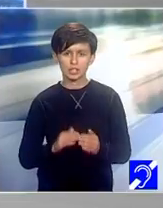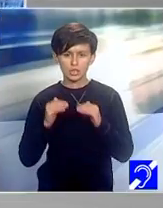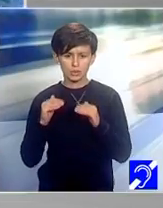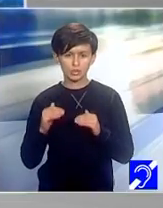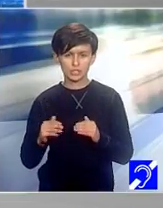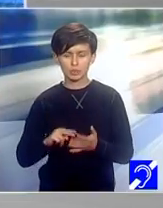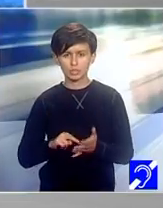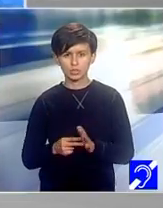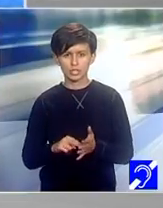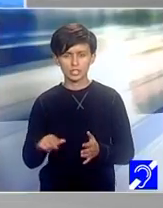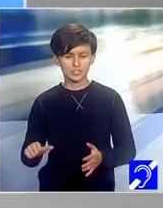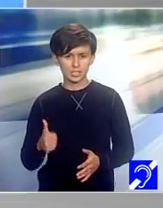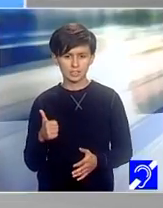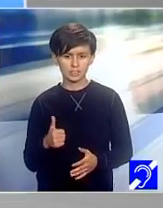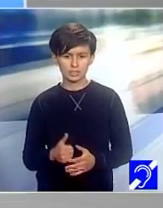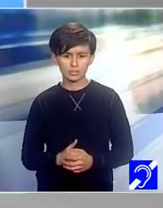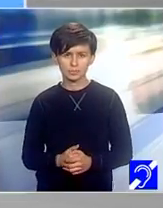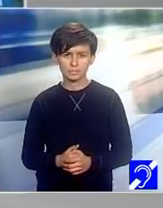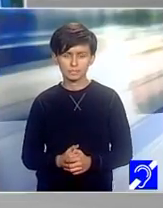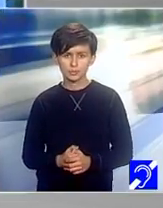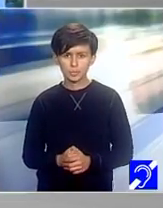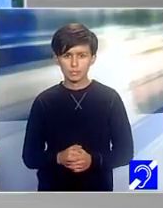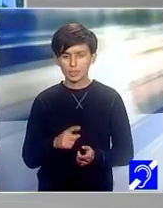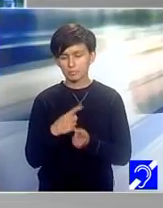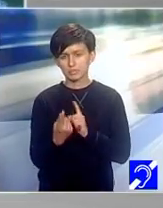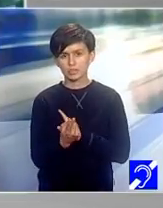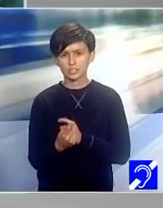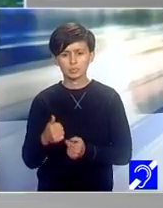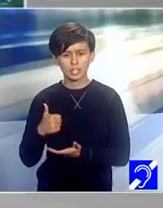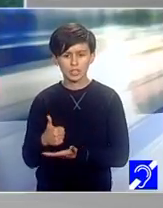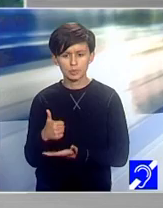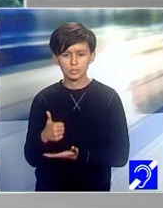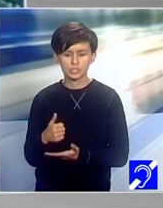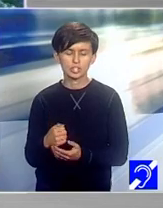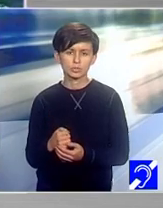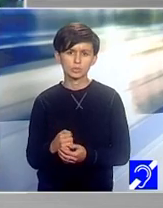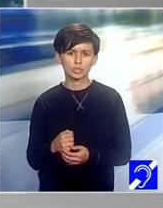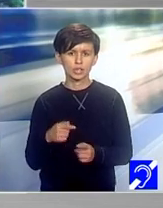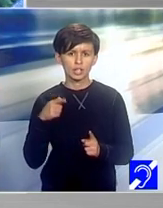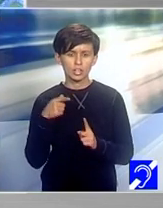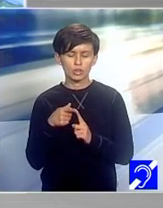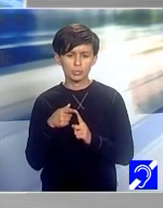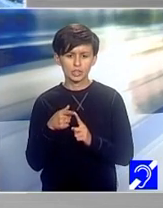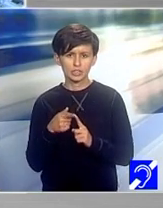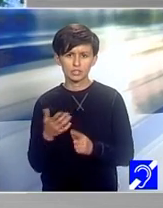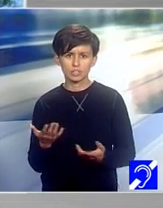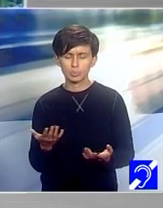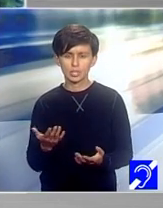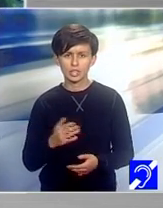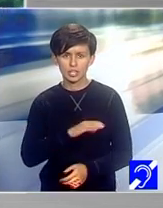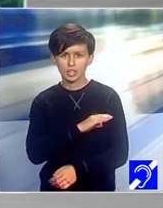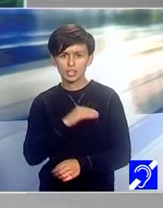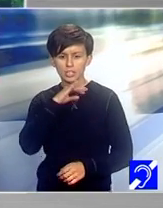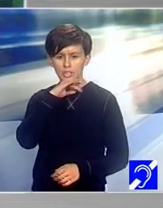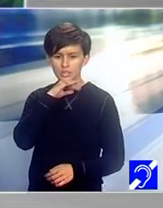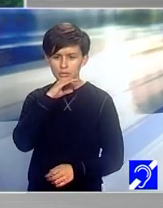reorganizare, o reconfigurare a bugetului, o reconfigurare a acelor obiective pe care administrația și le-a